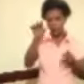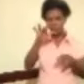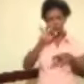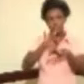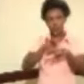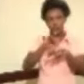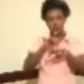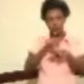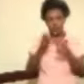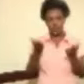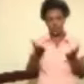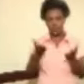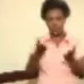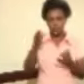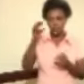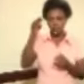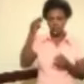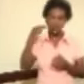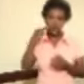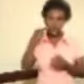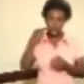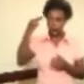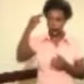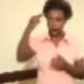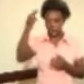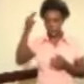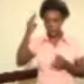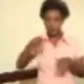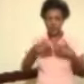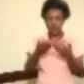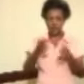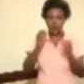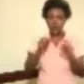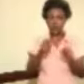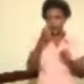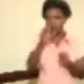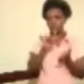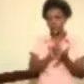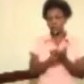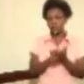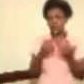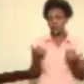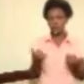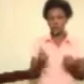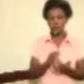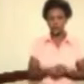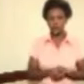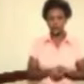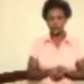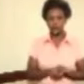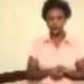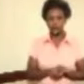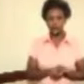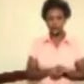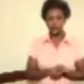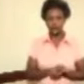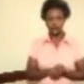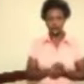Maniga en tête ou bien Monsieur Martelly, comment nous comptez aborder question sécuritaire et puis présence MINUSTA? Monsieur Martelly, s'il vous plaît. Bon,